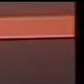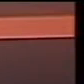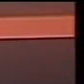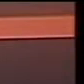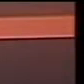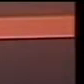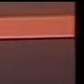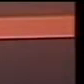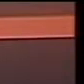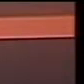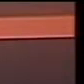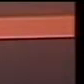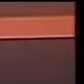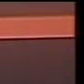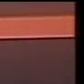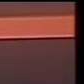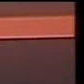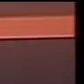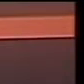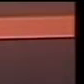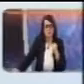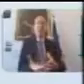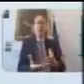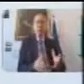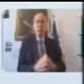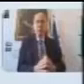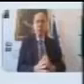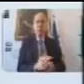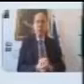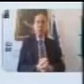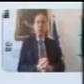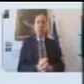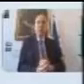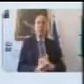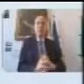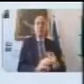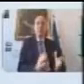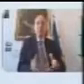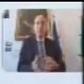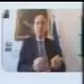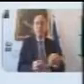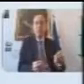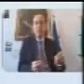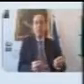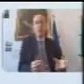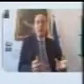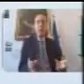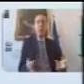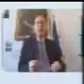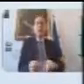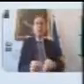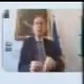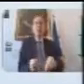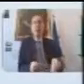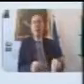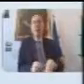certo, scriviamo due parole, ma senti, però non è che c'è, non ti dispiace se mi dai una piccola garanzia,